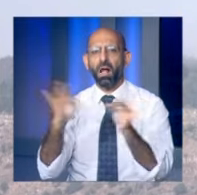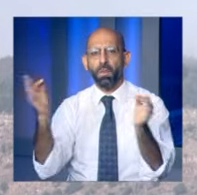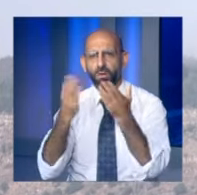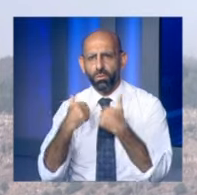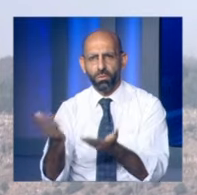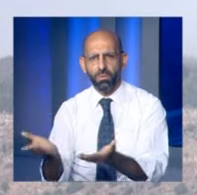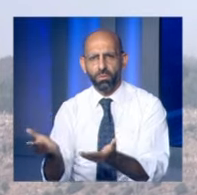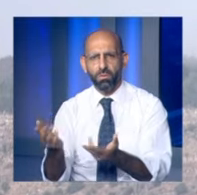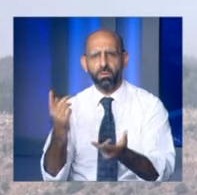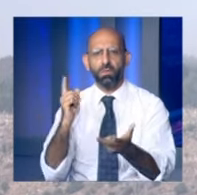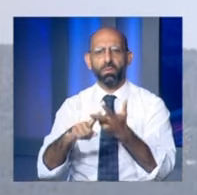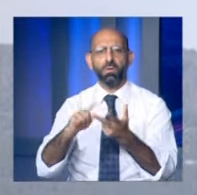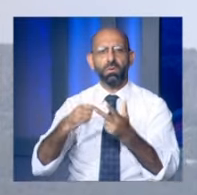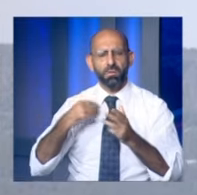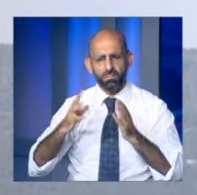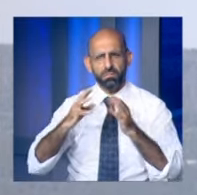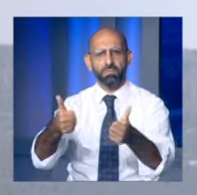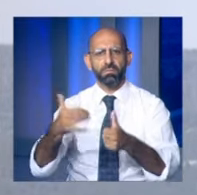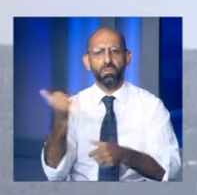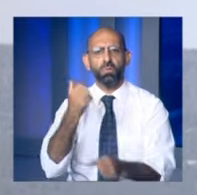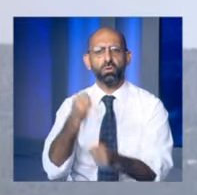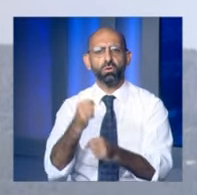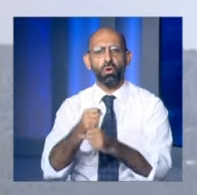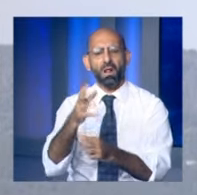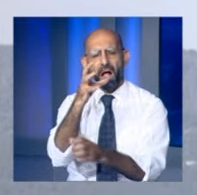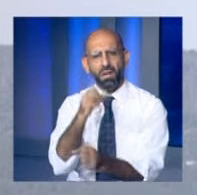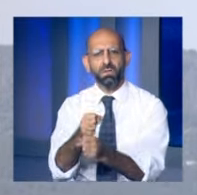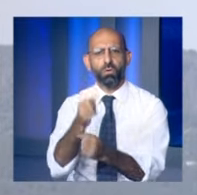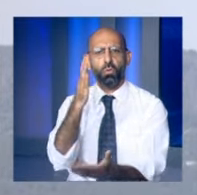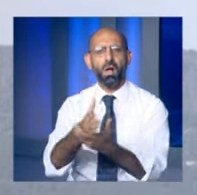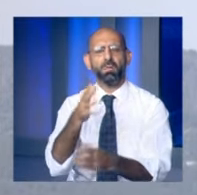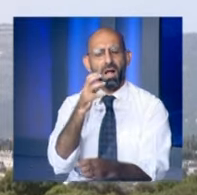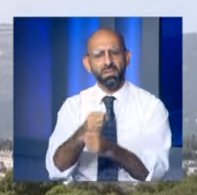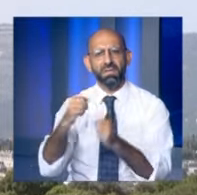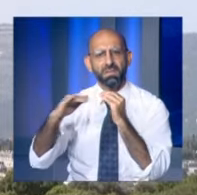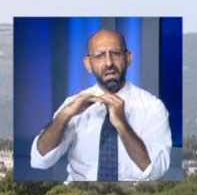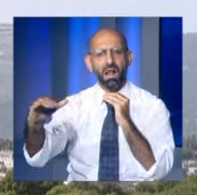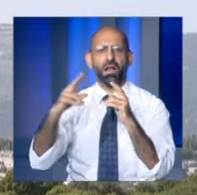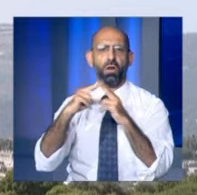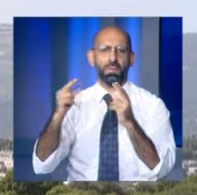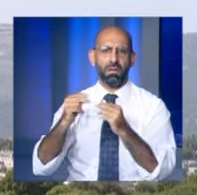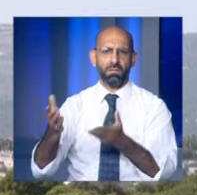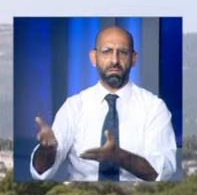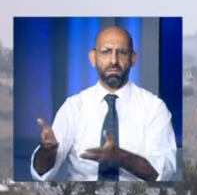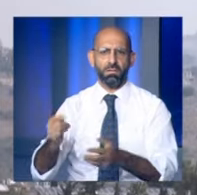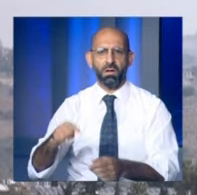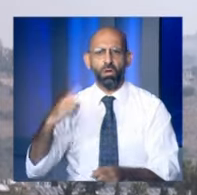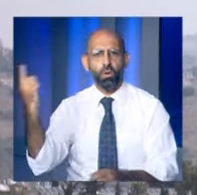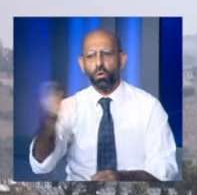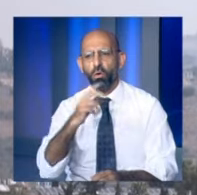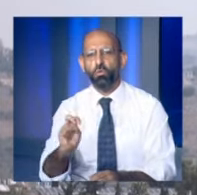للجمهورية وغياب حكومة كاملة الصلاحيات، لكننا على رغم ذلك نقوم بما يمليه علينا